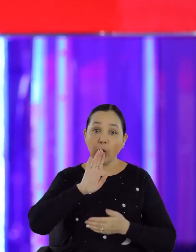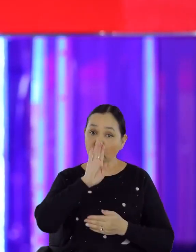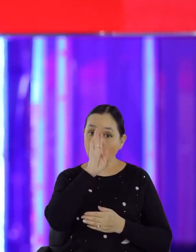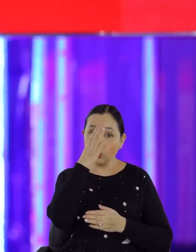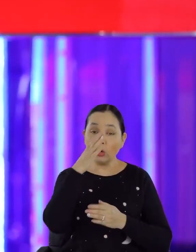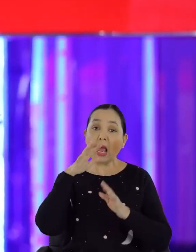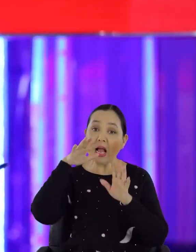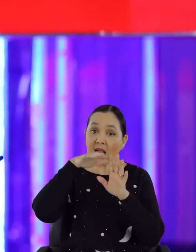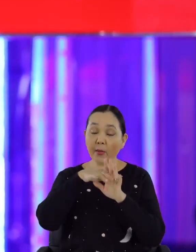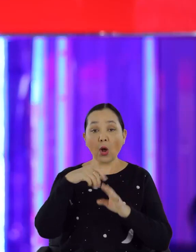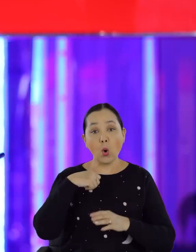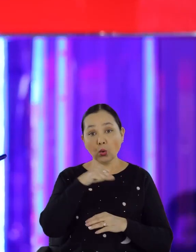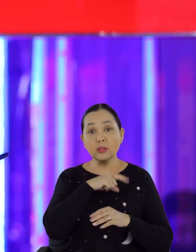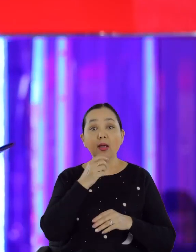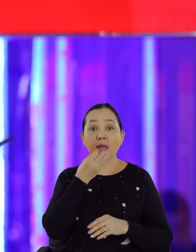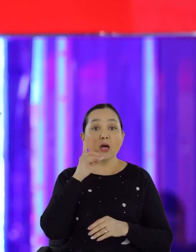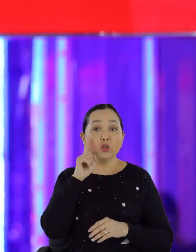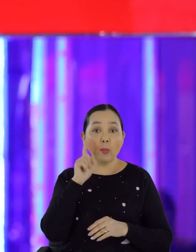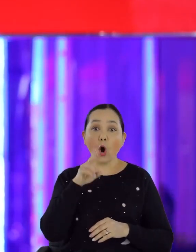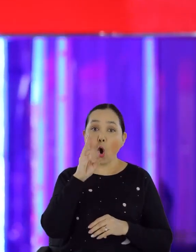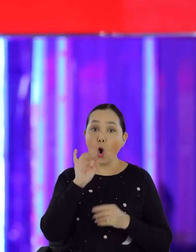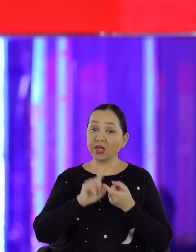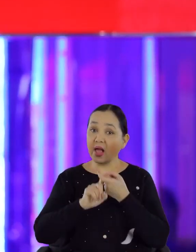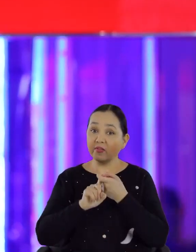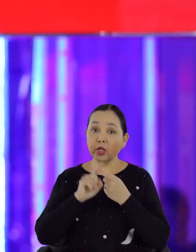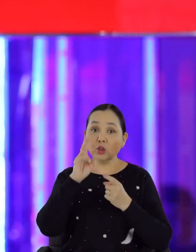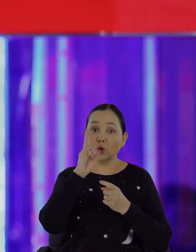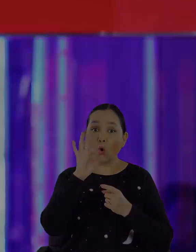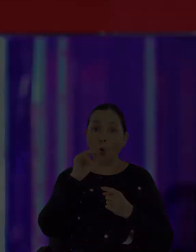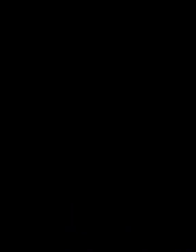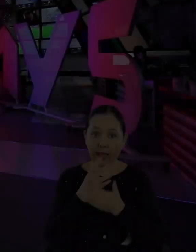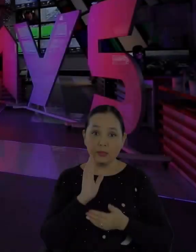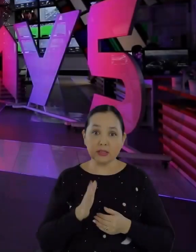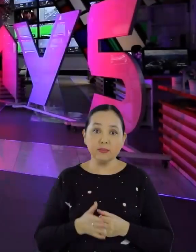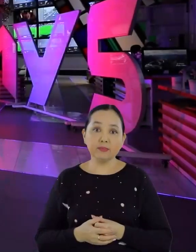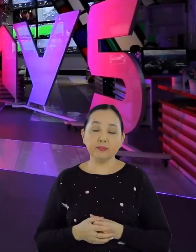kirib kelayotganini o'zingiz ham yaxshi bilasiz, koronavirus, COVID-19 ni nazarda tutyapmiz.